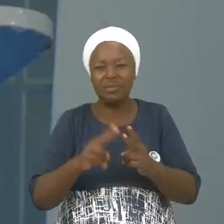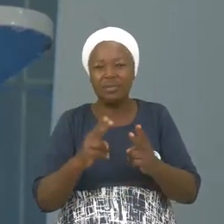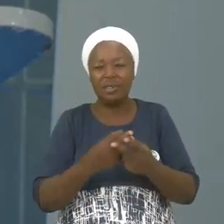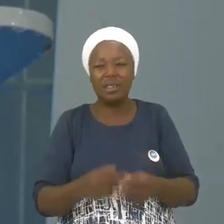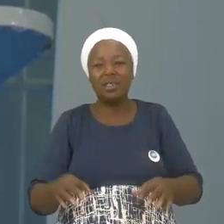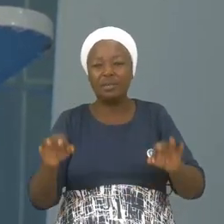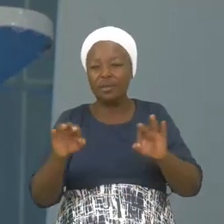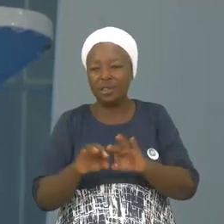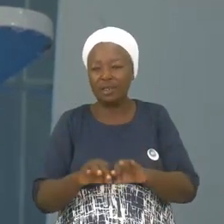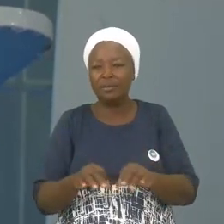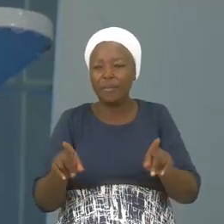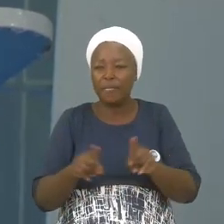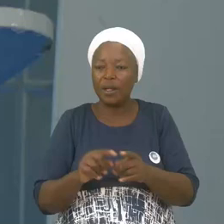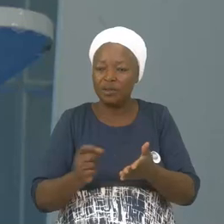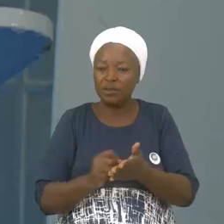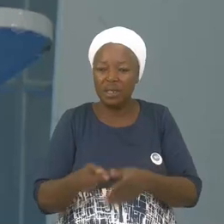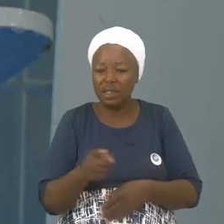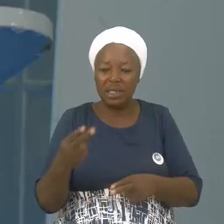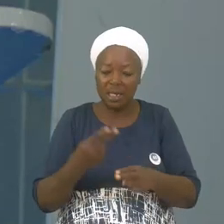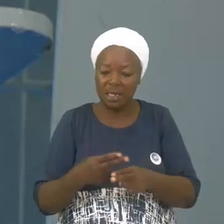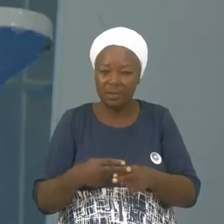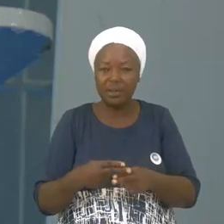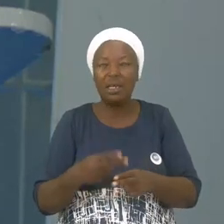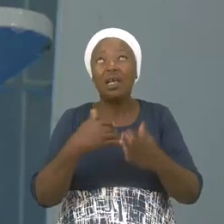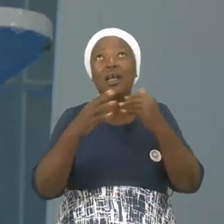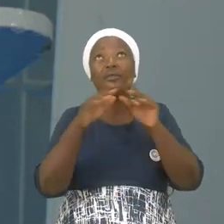occupons-nous de tout le monde. C'est très important.